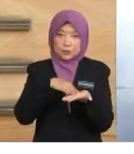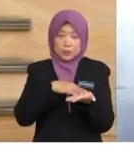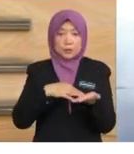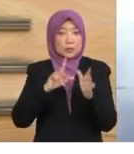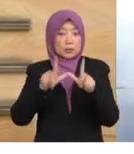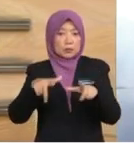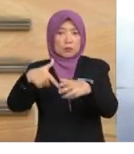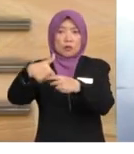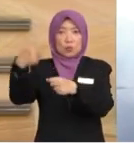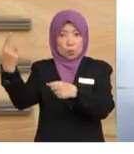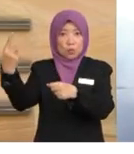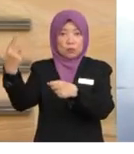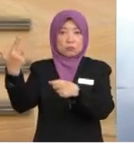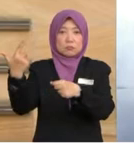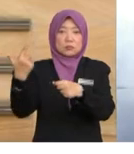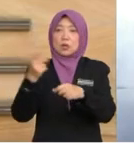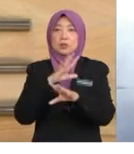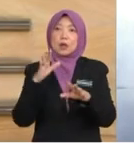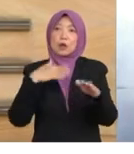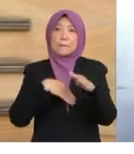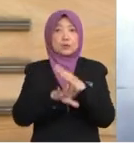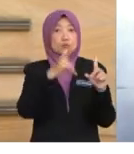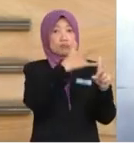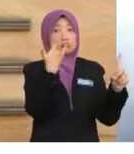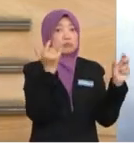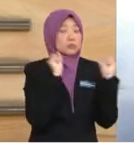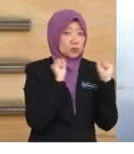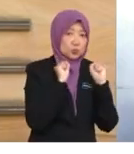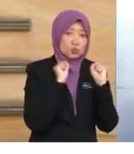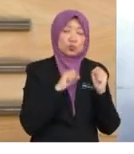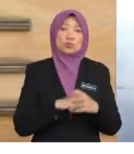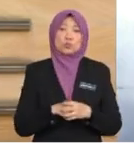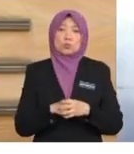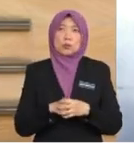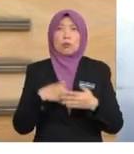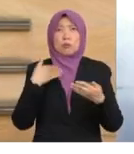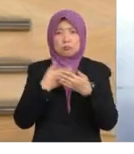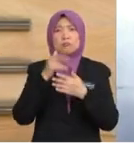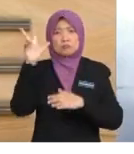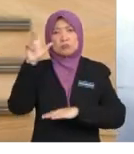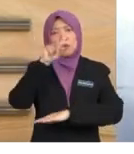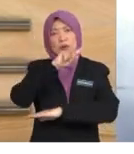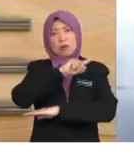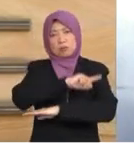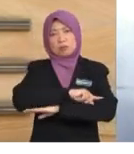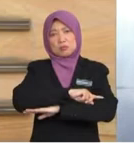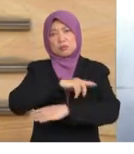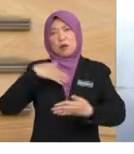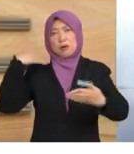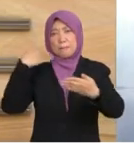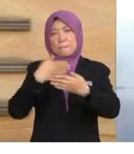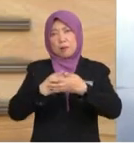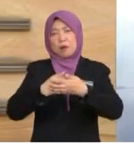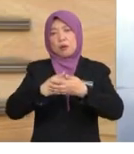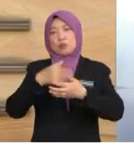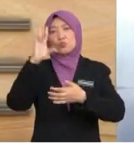dekat luar tanpa perlu masukkan dalam chiller atau peti ais. Sampai 3 hari hingga seminggu boleh tahan. Oh,